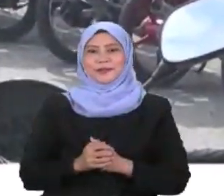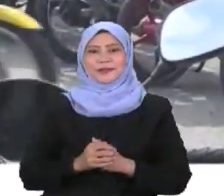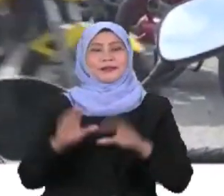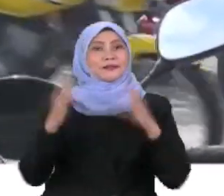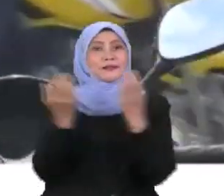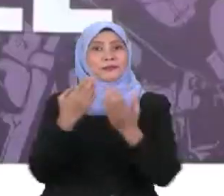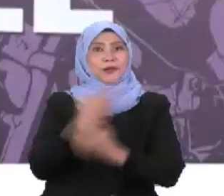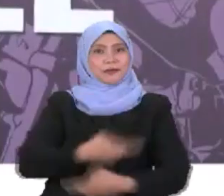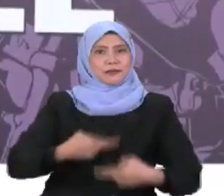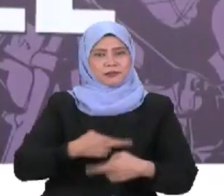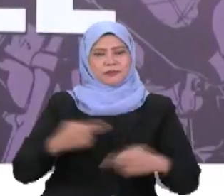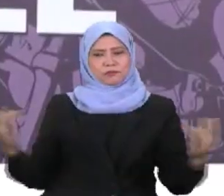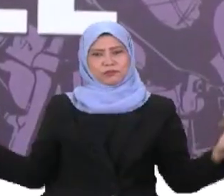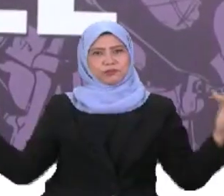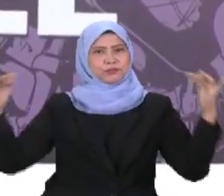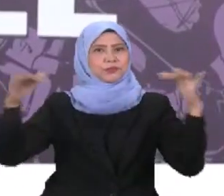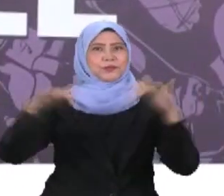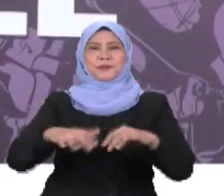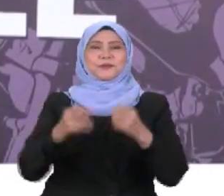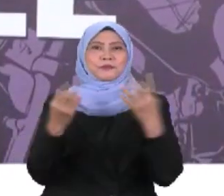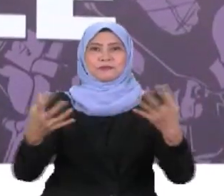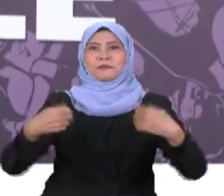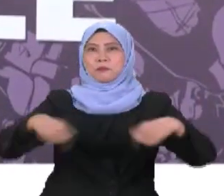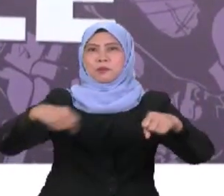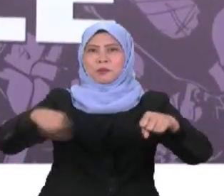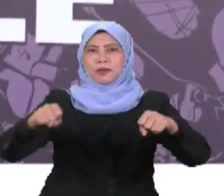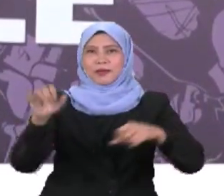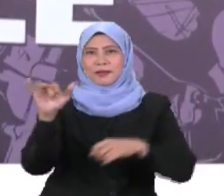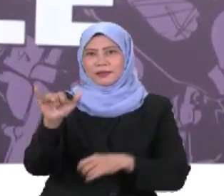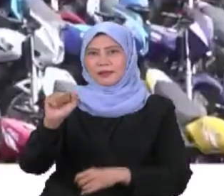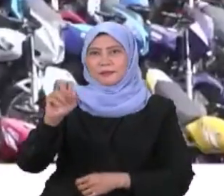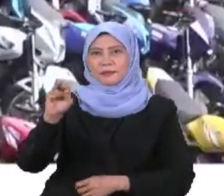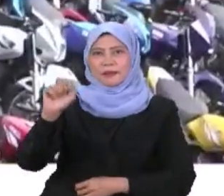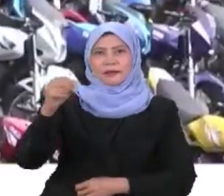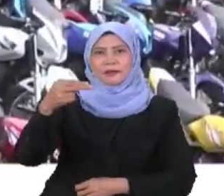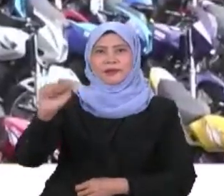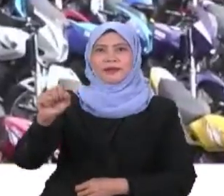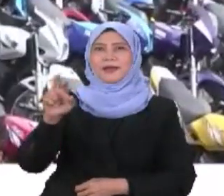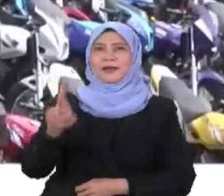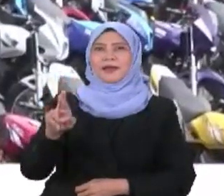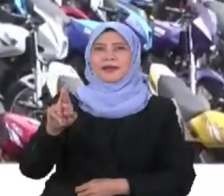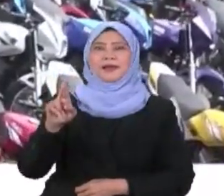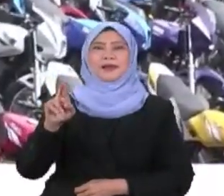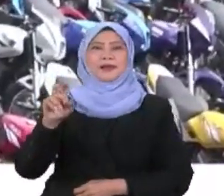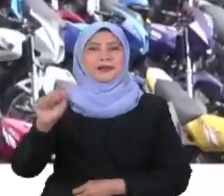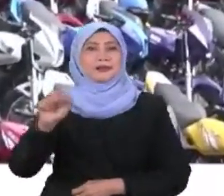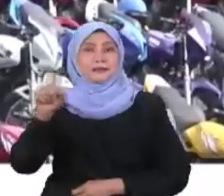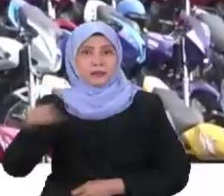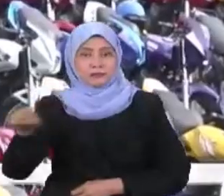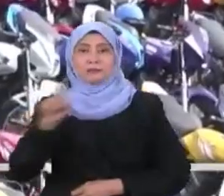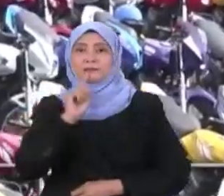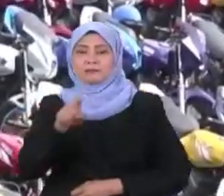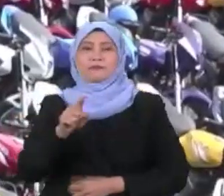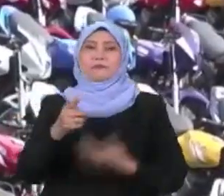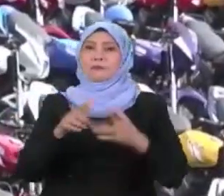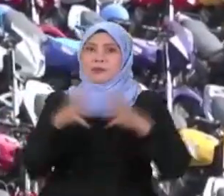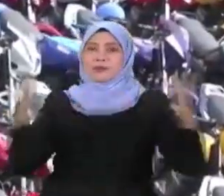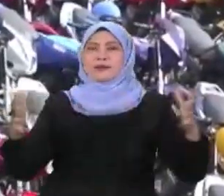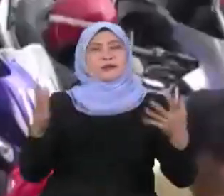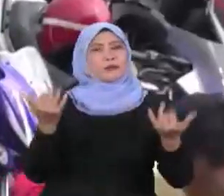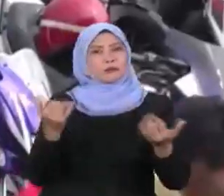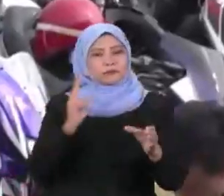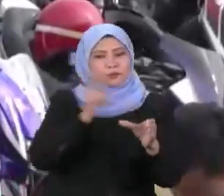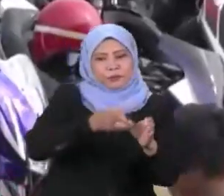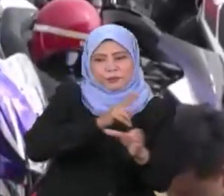versus itu menghimpunkan puluhan ribu jontro Yamaha Reza terbesar Malaysia tujuannya baikan minat anak-anak